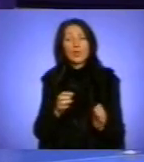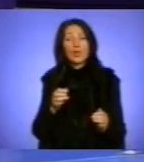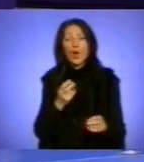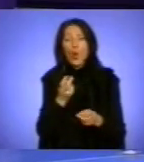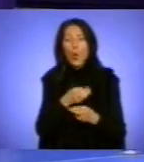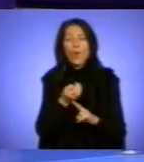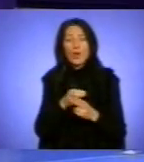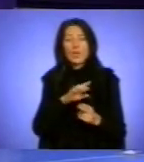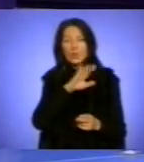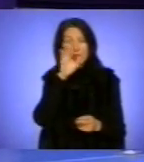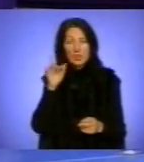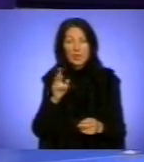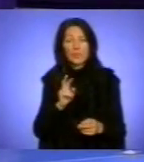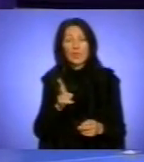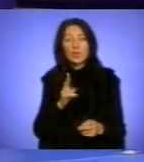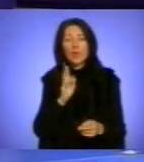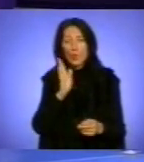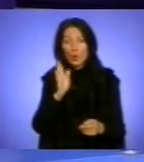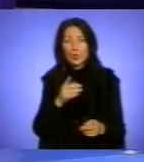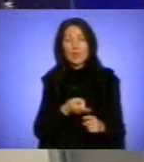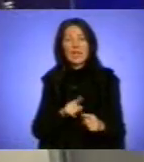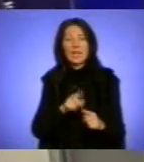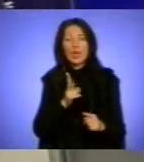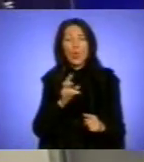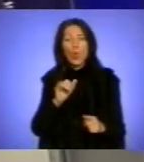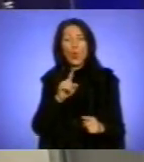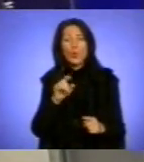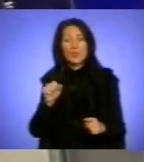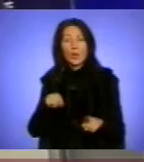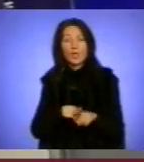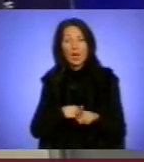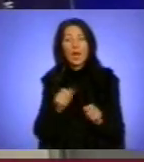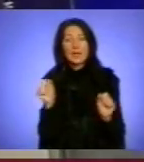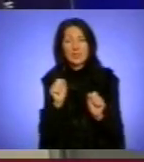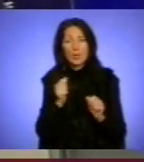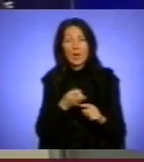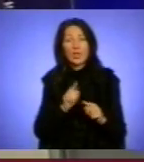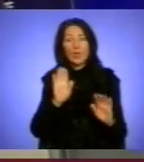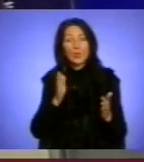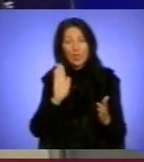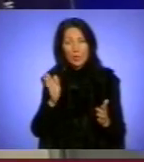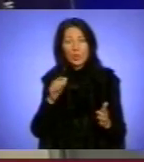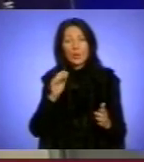народним прогнозом, який Кузьма, така і зима. А якими подіями буде насичений завтрашній